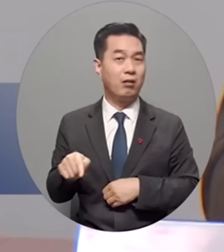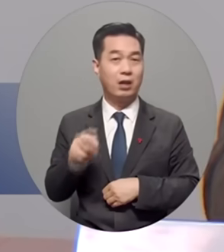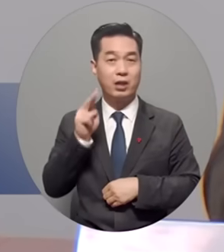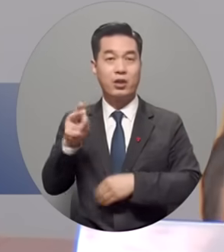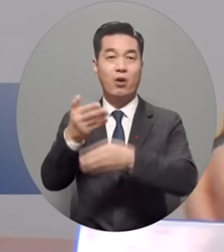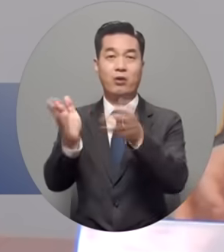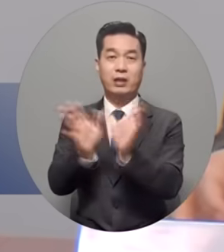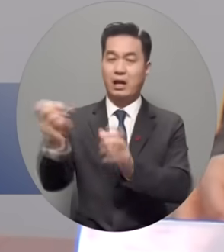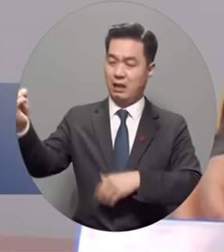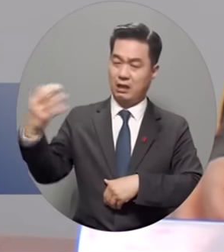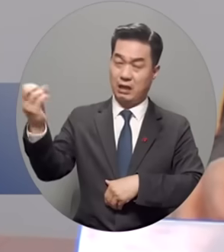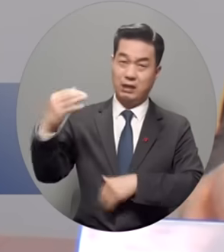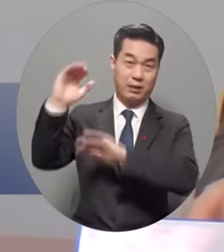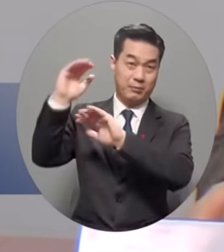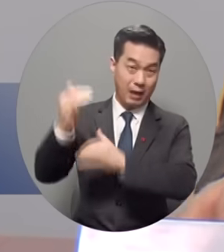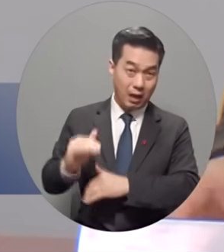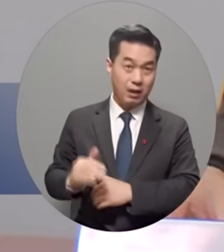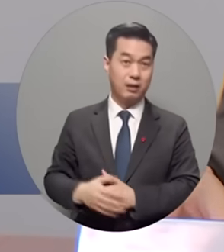여당이 하던 말입니다.